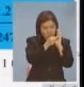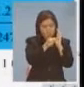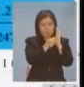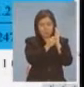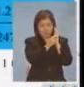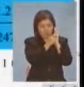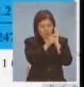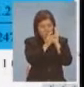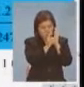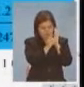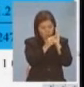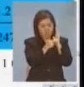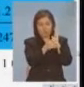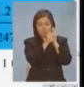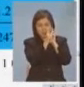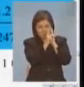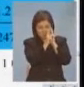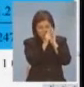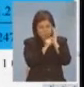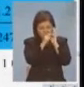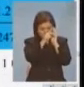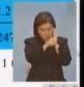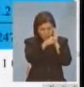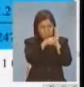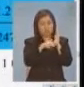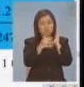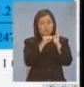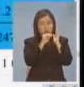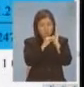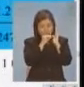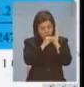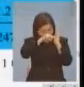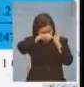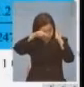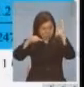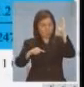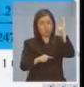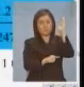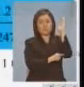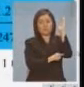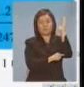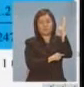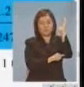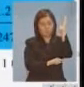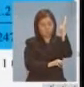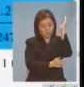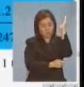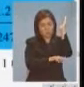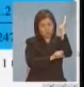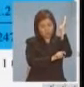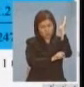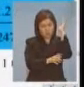ล้วเข้ากรุงเทพมหานครแล้วหลังจากนั้นก็จะต่อเส้นทางจากกรุงเทพมหานครลงสู่ประดังเบซาเพื่อเชื่อมต่อประเทศมาเลเซียและสิง